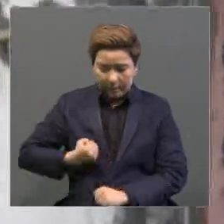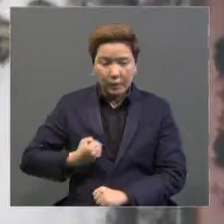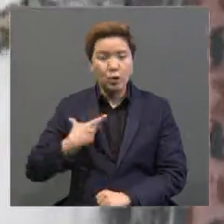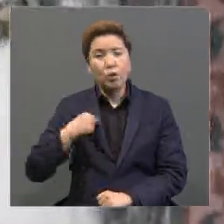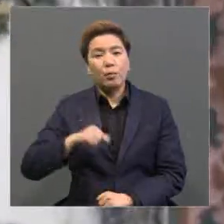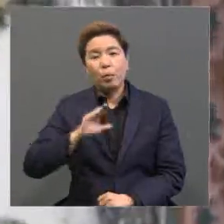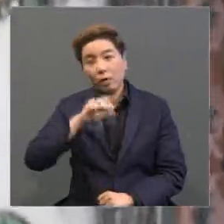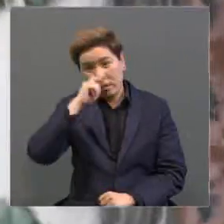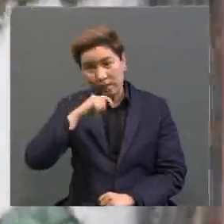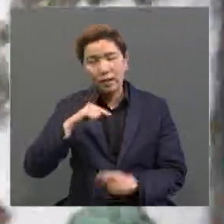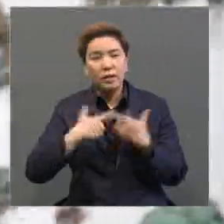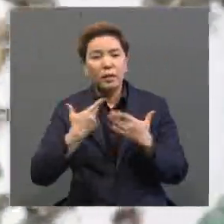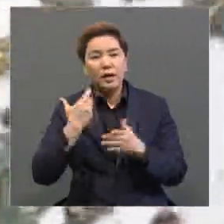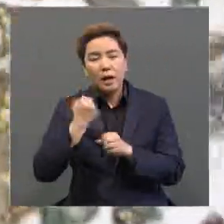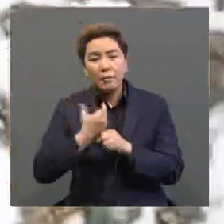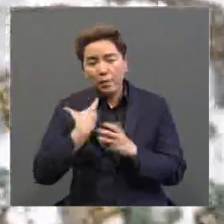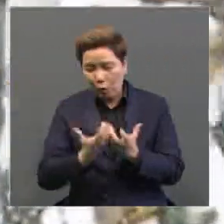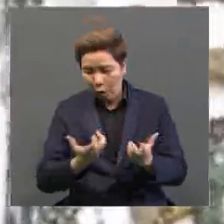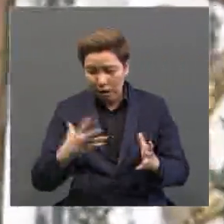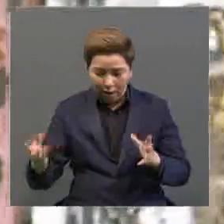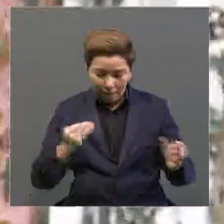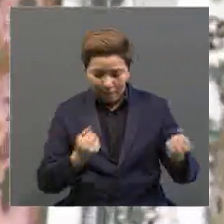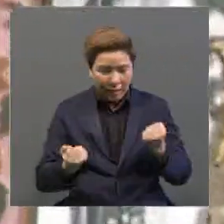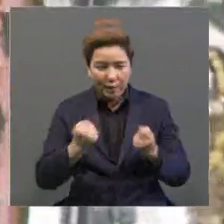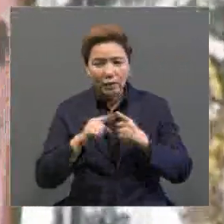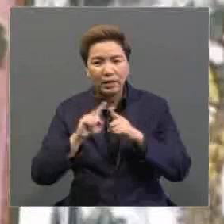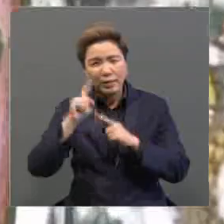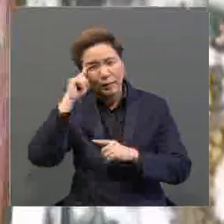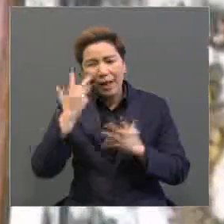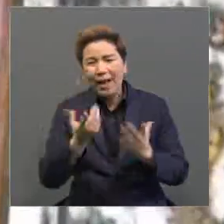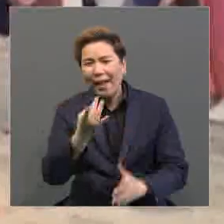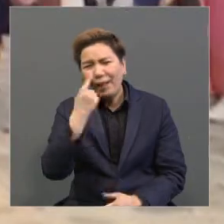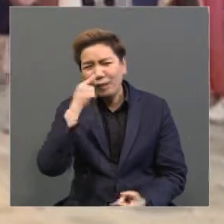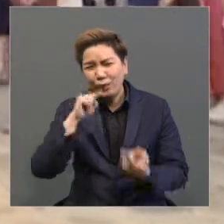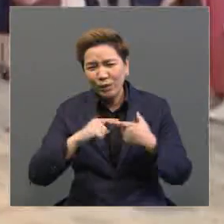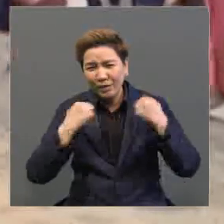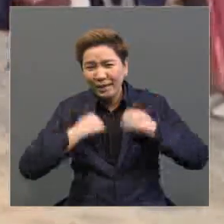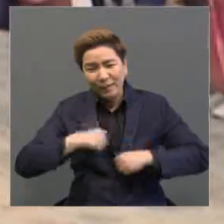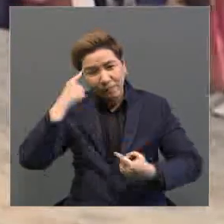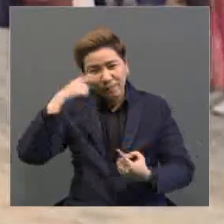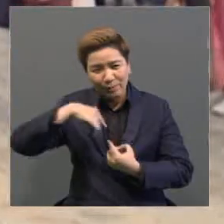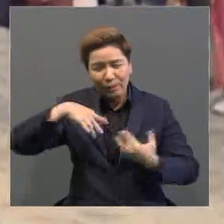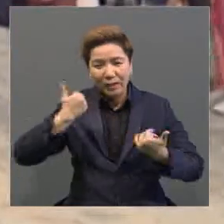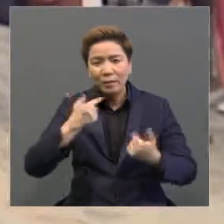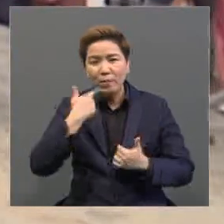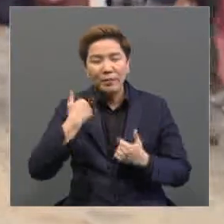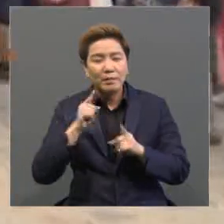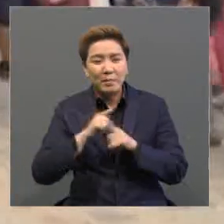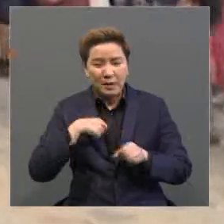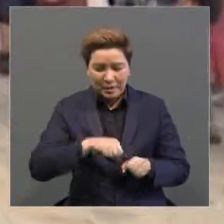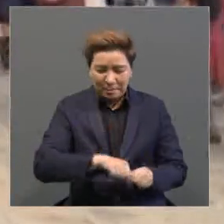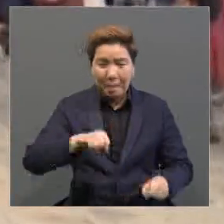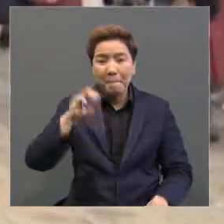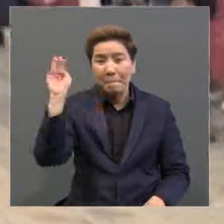เอวเนี่ยบางคนก็เลือกถือพร็อพด้วยนะครับแต่ไม่แน่ใจว่าพร็อพเนี่ยจะเข้ากับชุดหรือเปล่านะเพราะเขาบอกว่ามีทั้ง